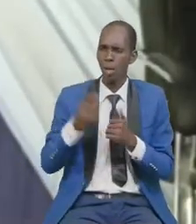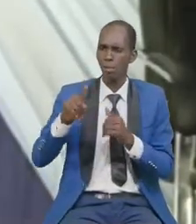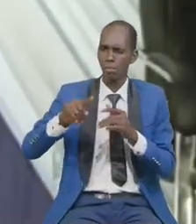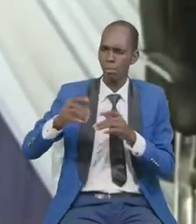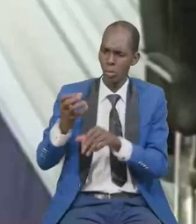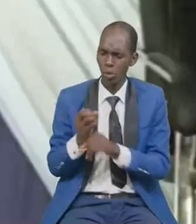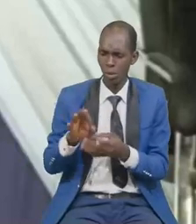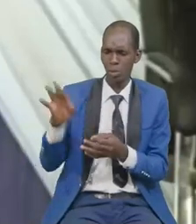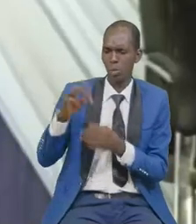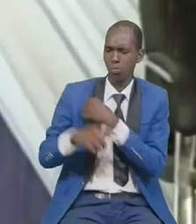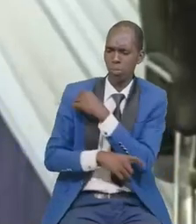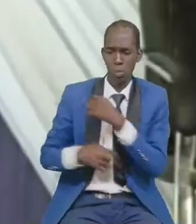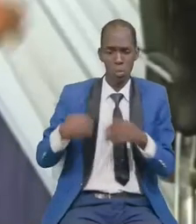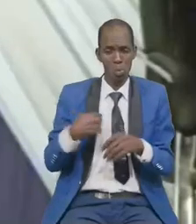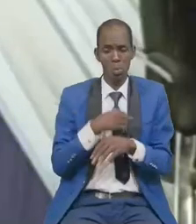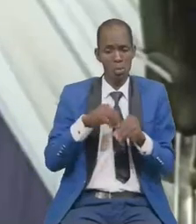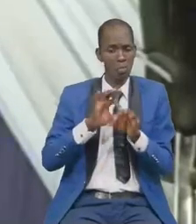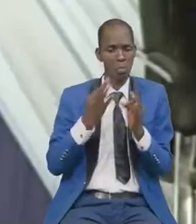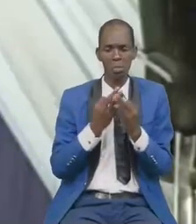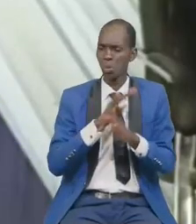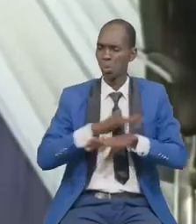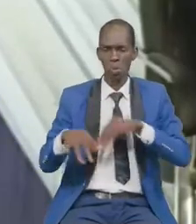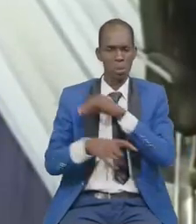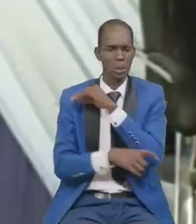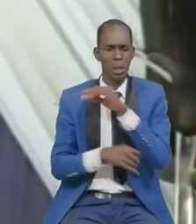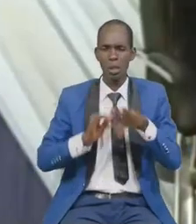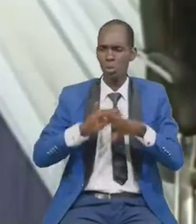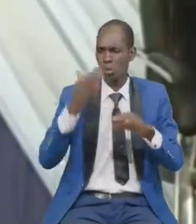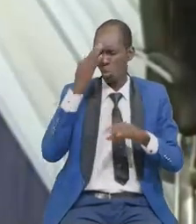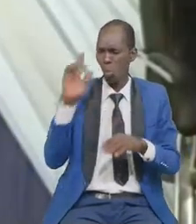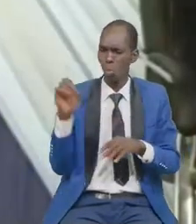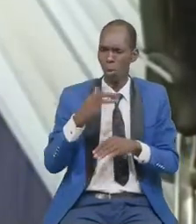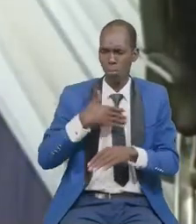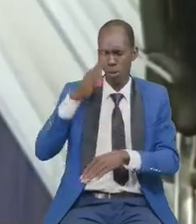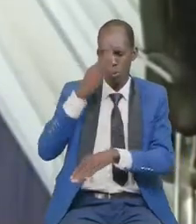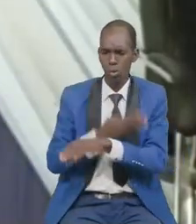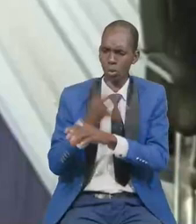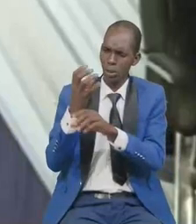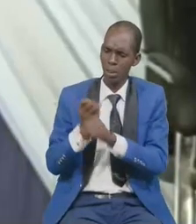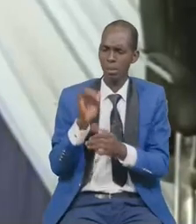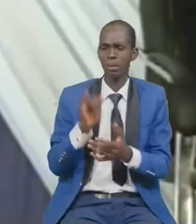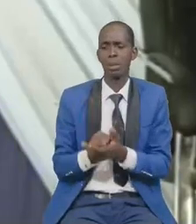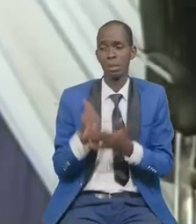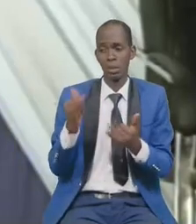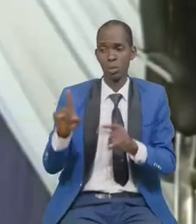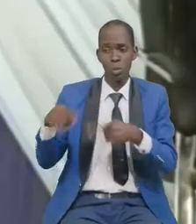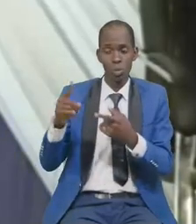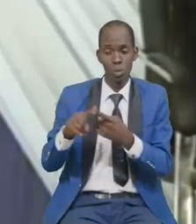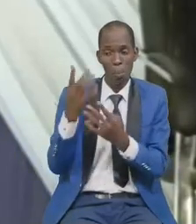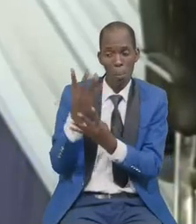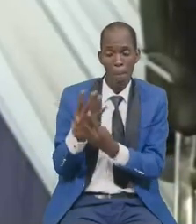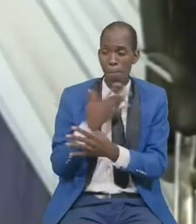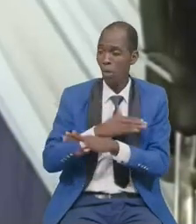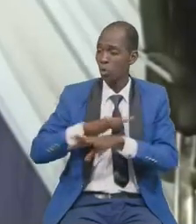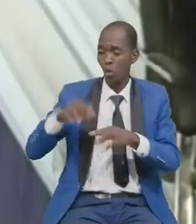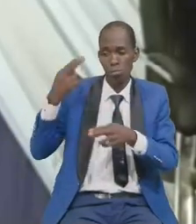pas de voleur dans notre famille. Je ne sais même pas où il a eu ça. Hein. Maintenant, tu iras en prison. Ne mentionne pas mon nom là-bas. N'utilise plus